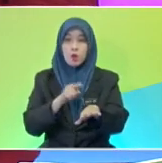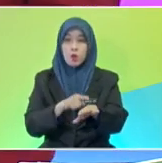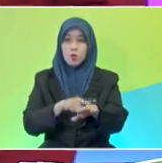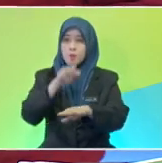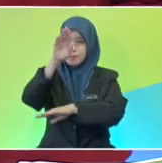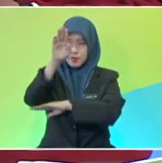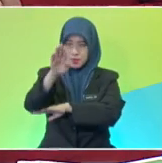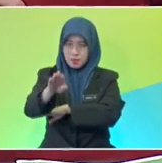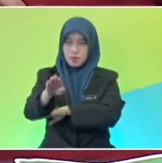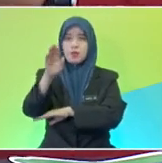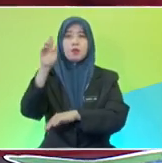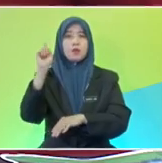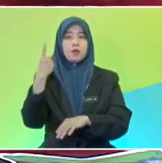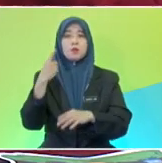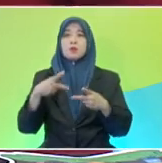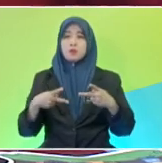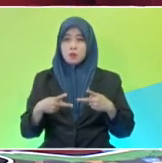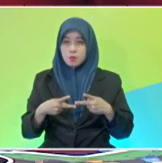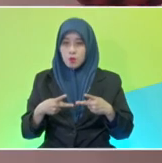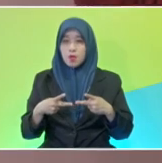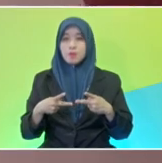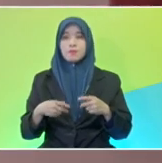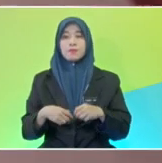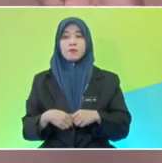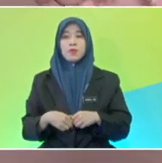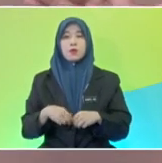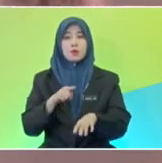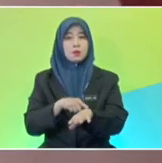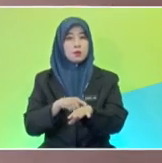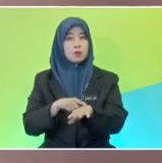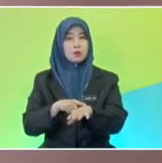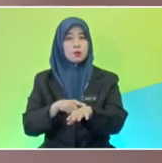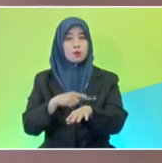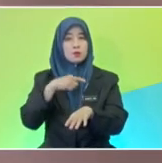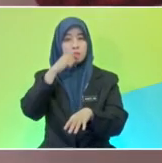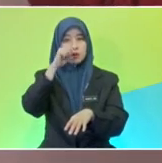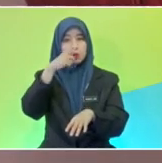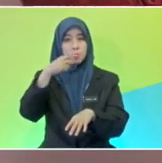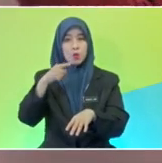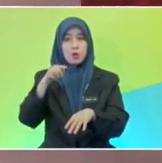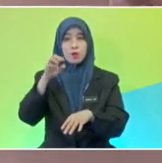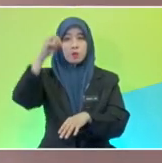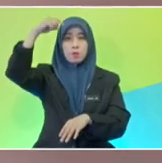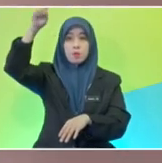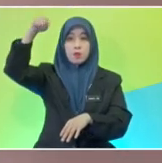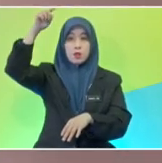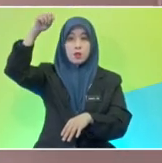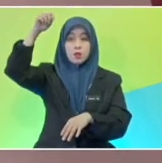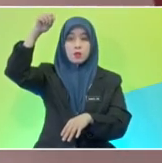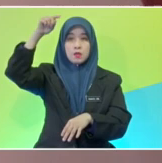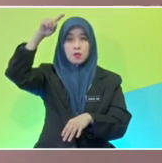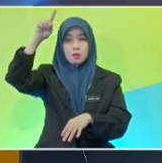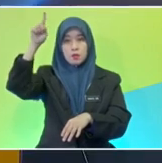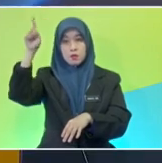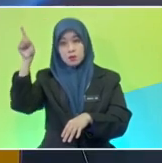petang. Lebih sesuai kerana pada waktu tersebut matahari dia dah tenggelam sedikit. Jadi kita